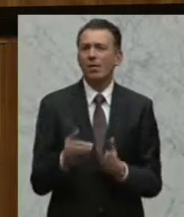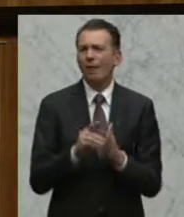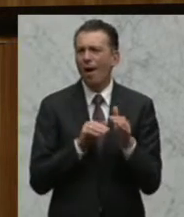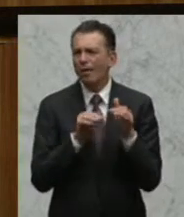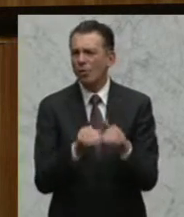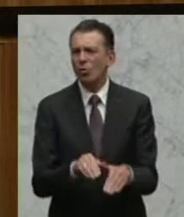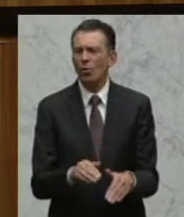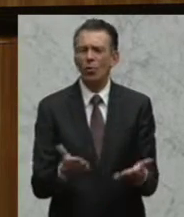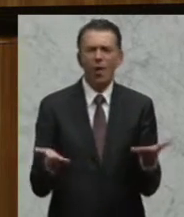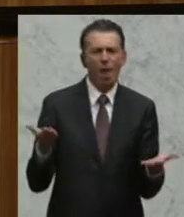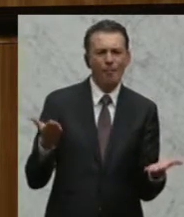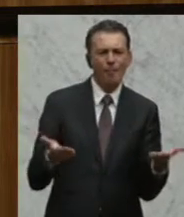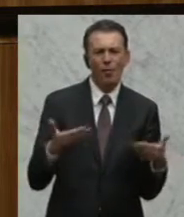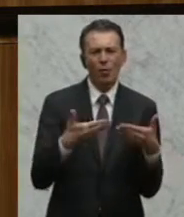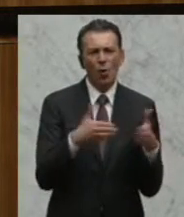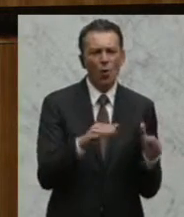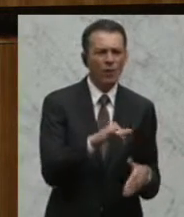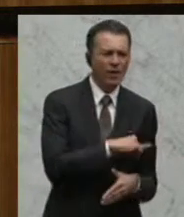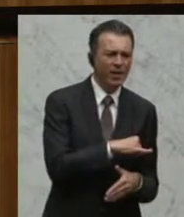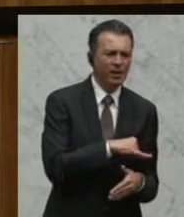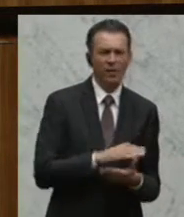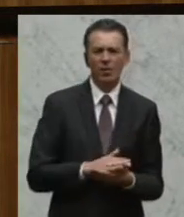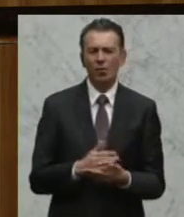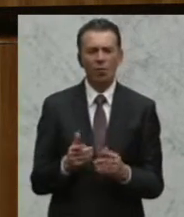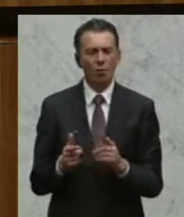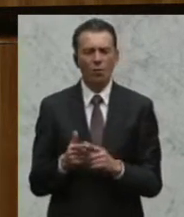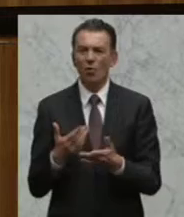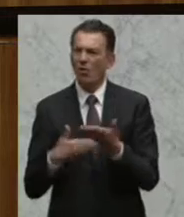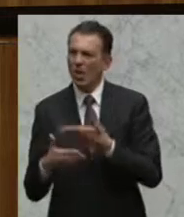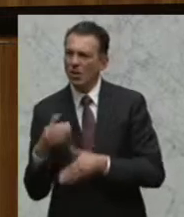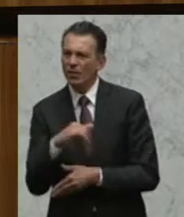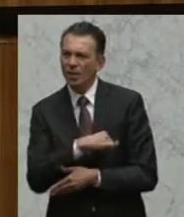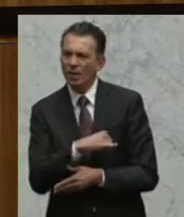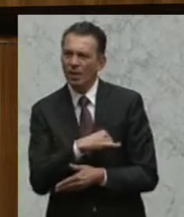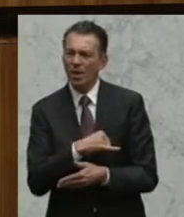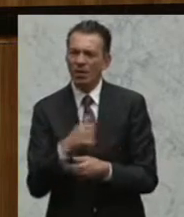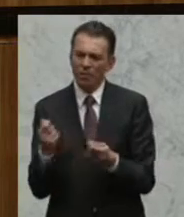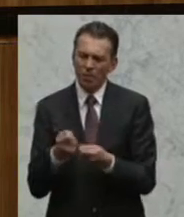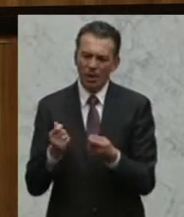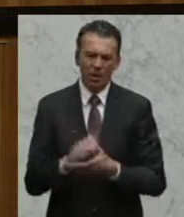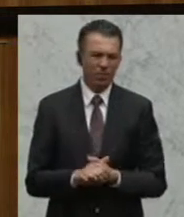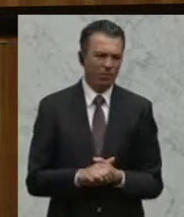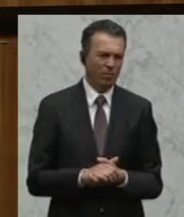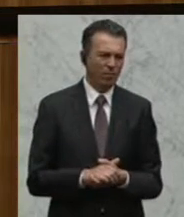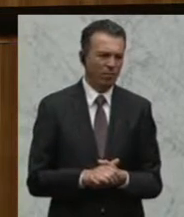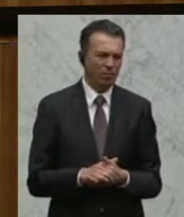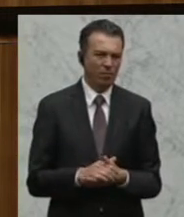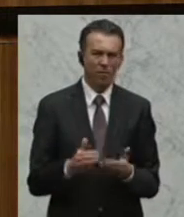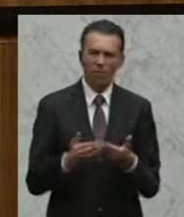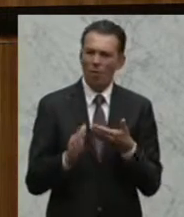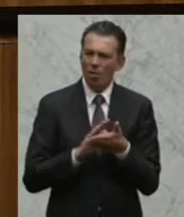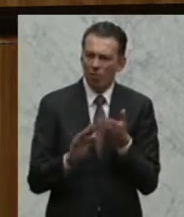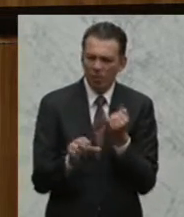Datenschutz und Abwägung des öffentlichen Interesses mit dem sozusagen wirtschaftlichen Interesse des Betriebs, das haben Sie ja nie